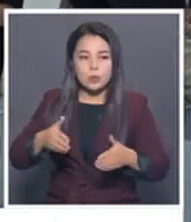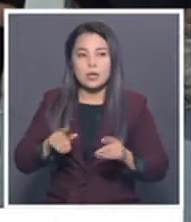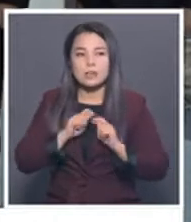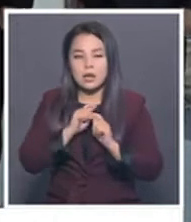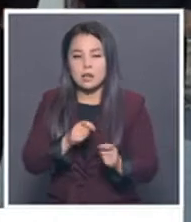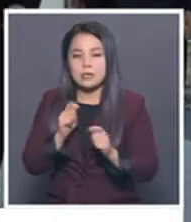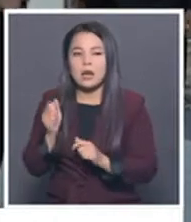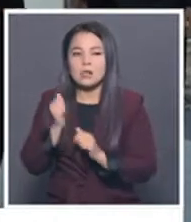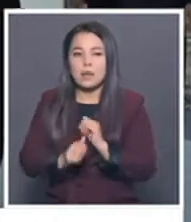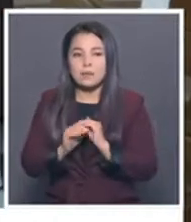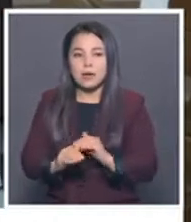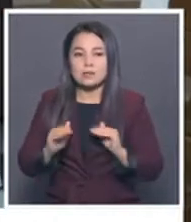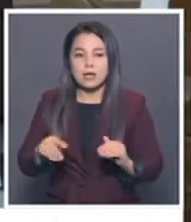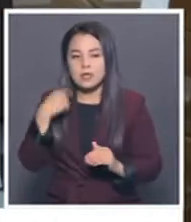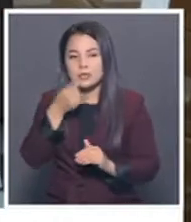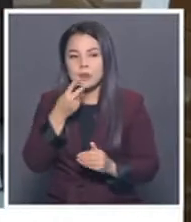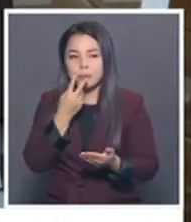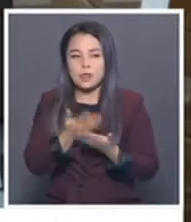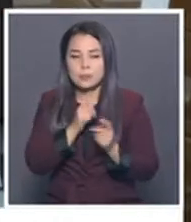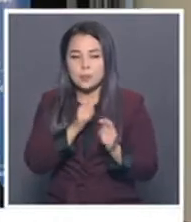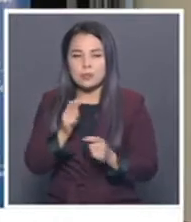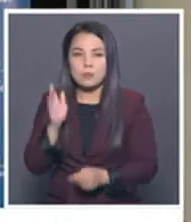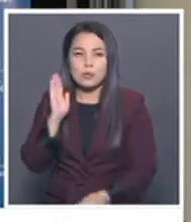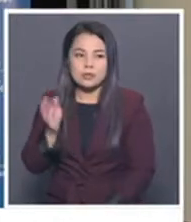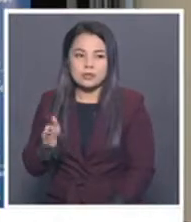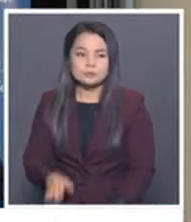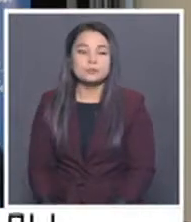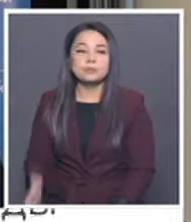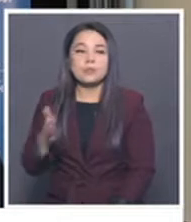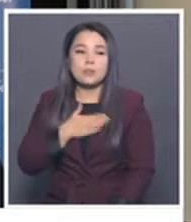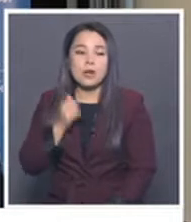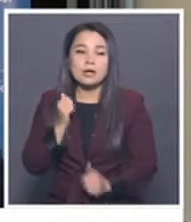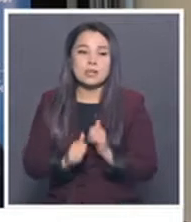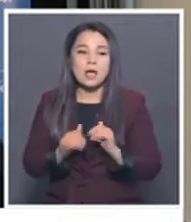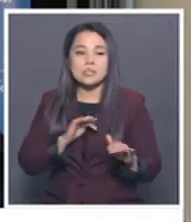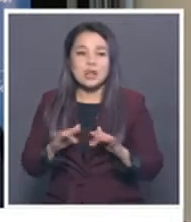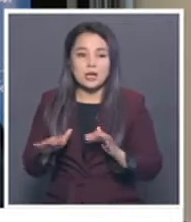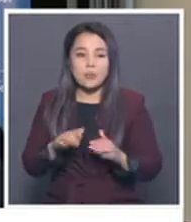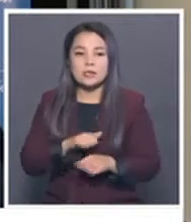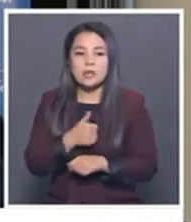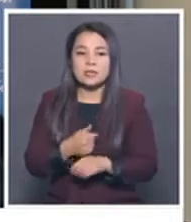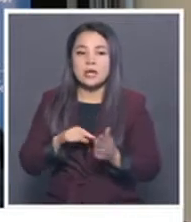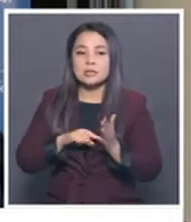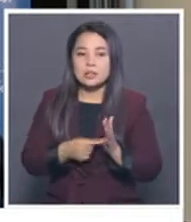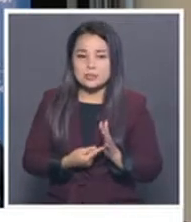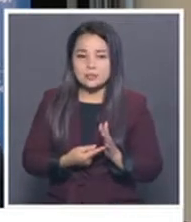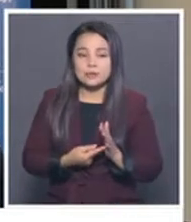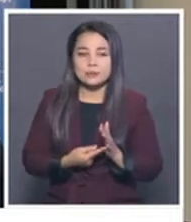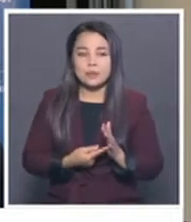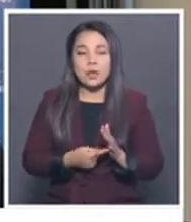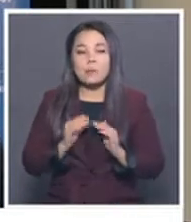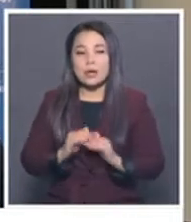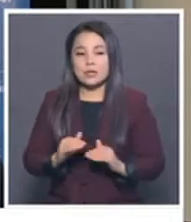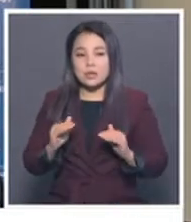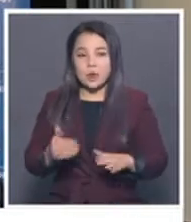әр балаға жеке табыс етілмек. Біздің әр шарамыздың басты мақсаты балаларға